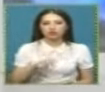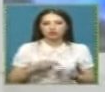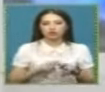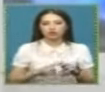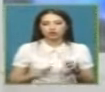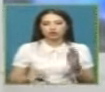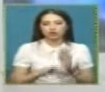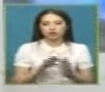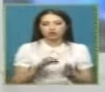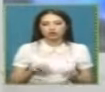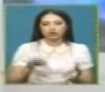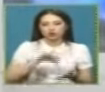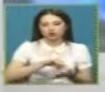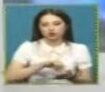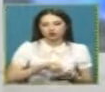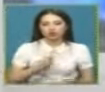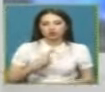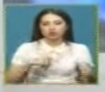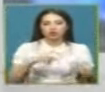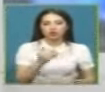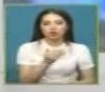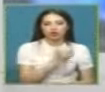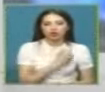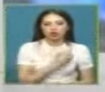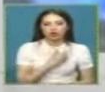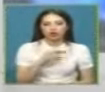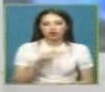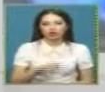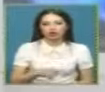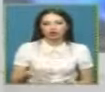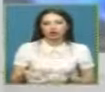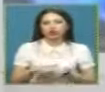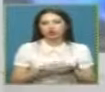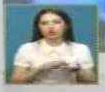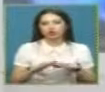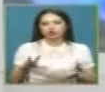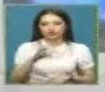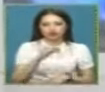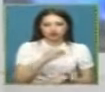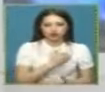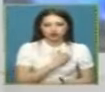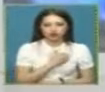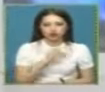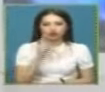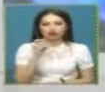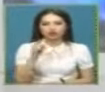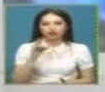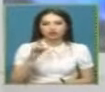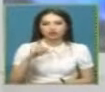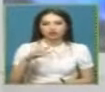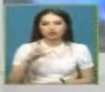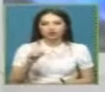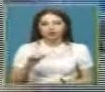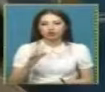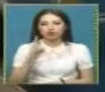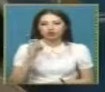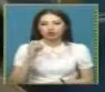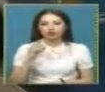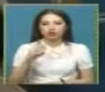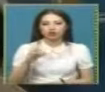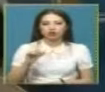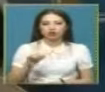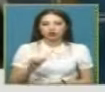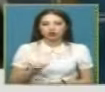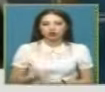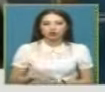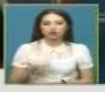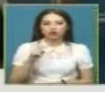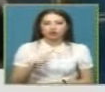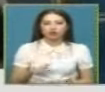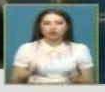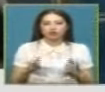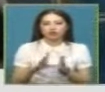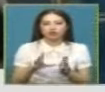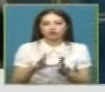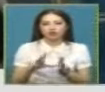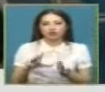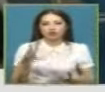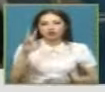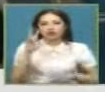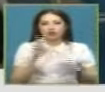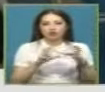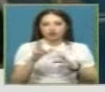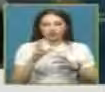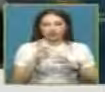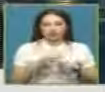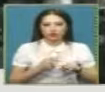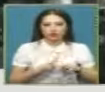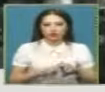сайлауына түскеніңізді қалаймыз. Бұл халықтың тілегі. Қаратау тәжіне баланған Кентау қаласындағы трансформатор зауытының ұжымы елбасы атына